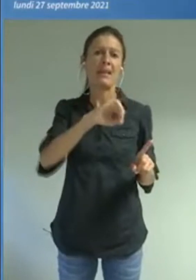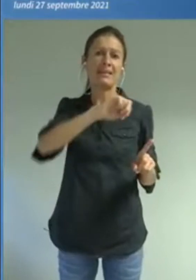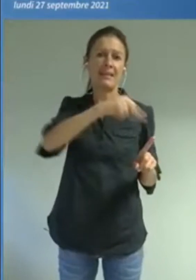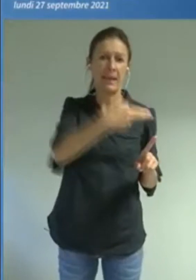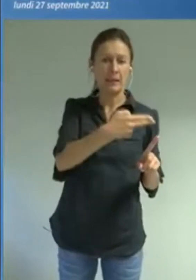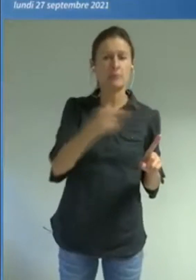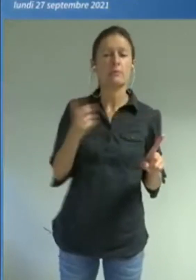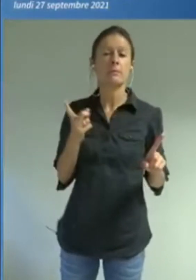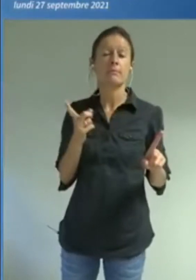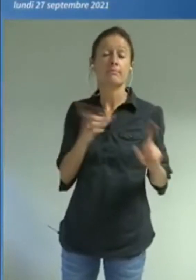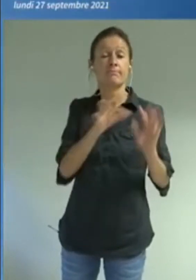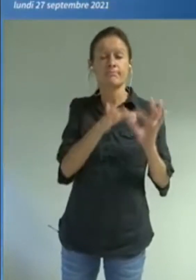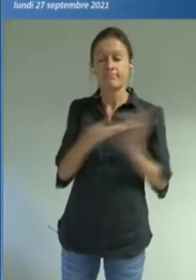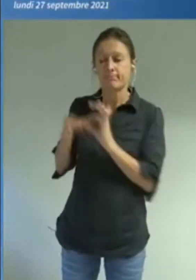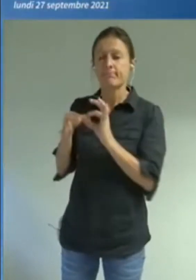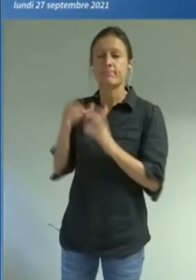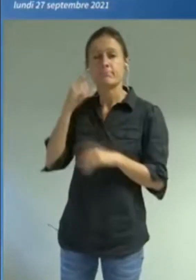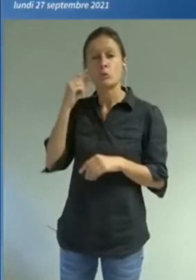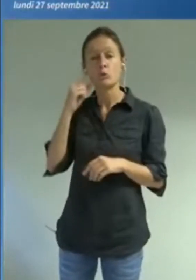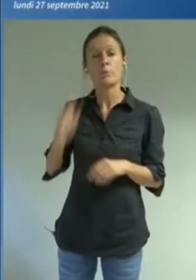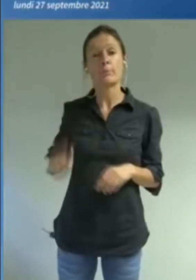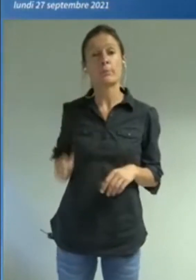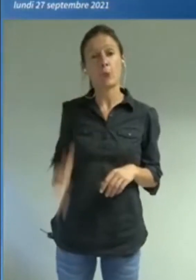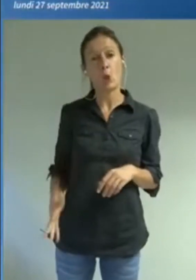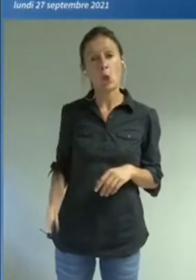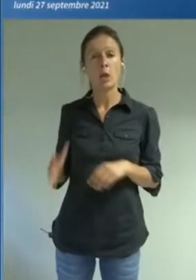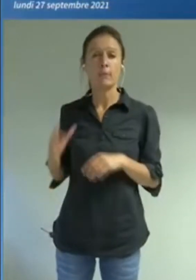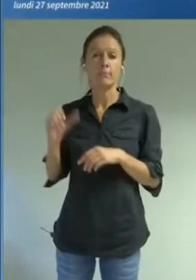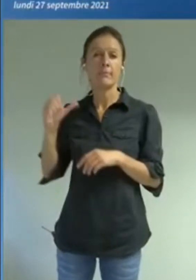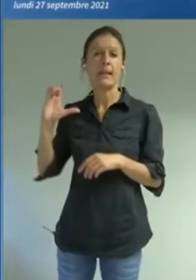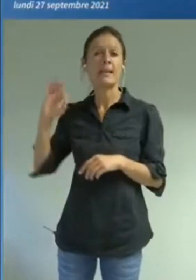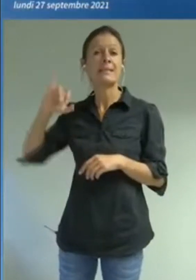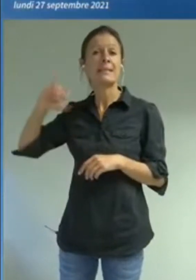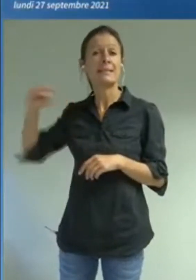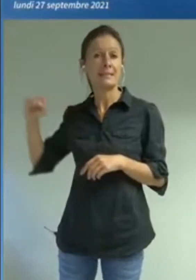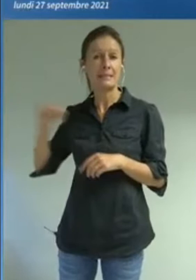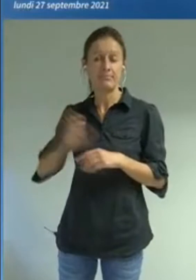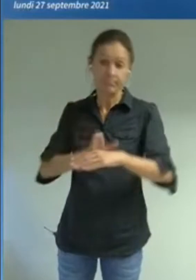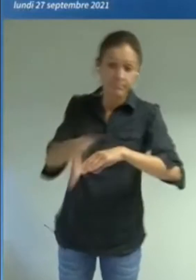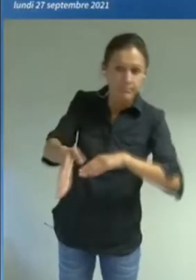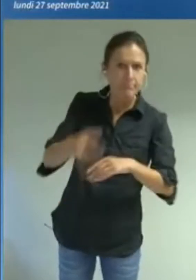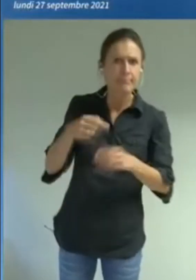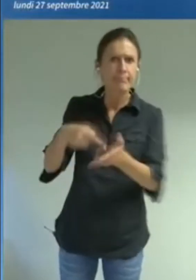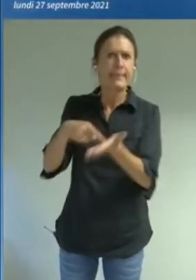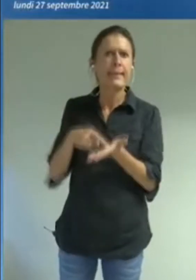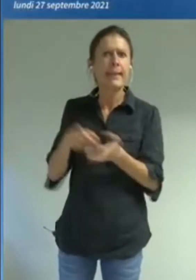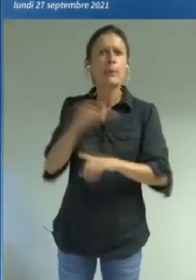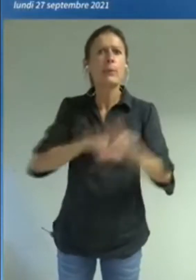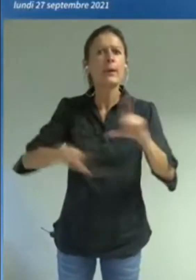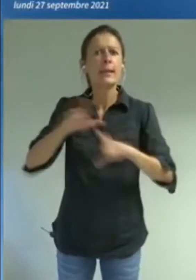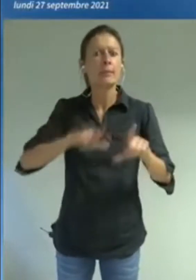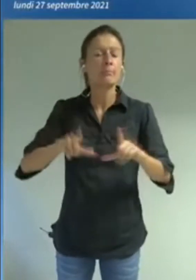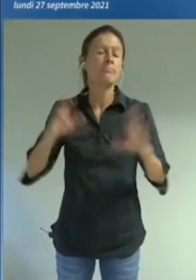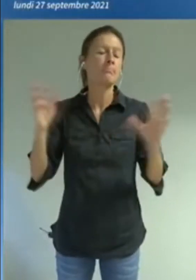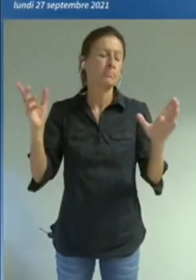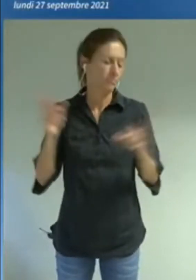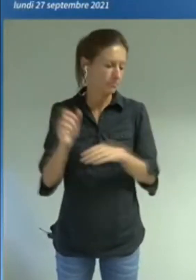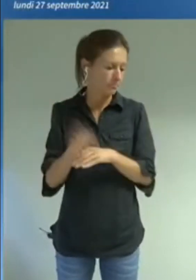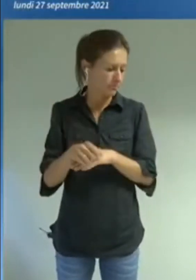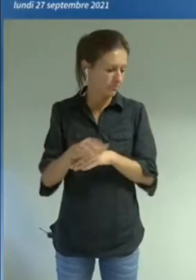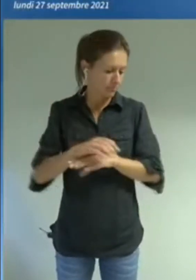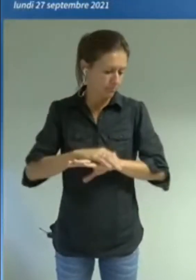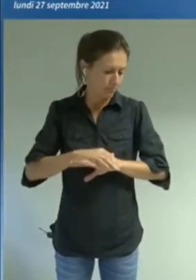afin de lui signifier son expulsion pour dette de loyer à Actis. Peu importe son action de